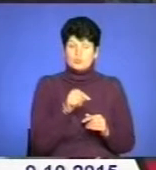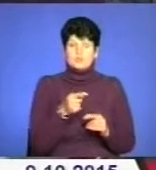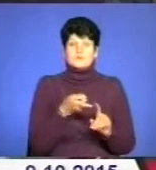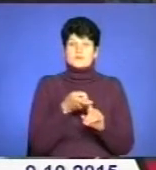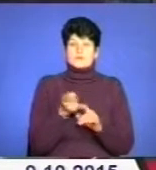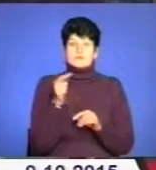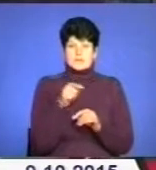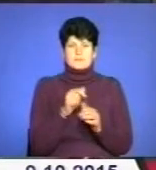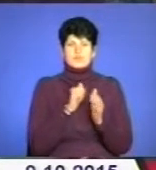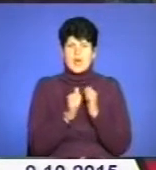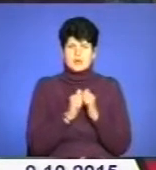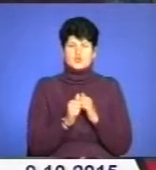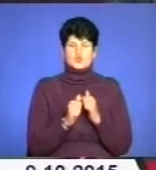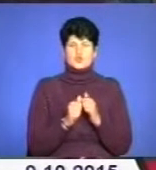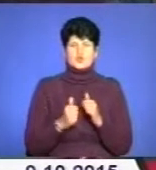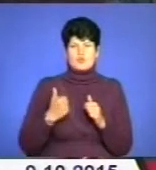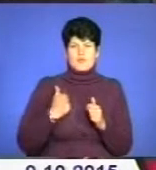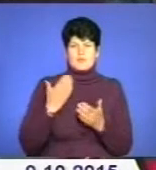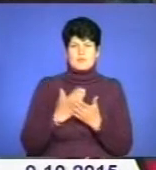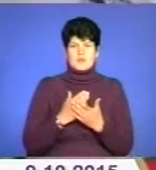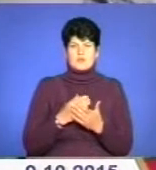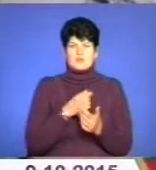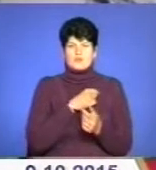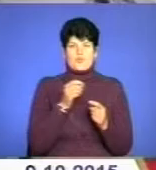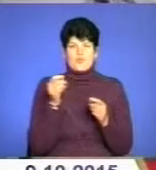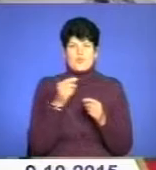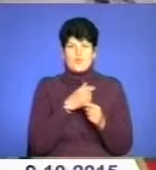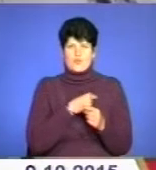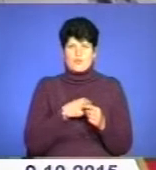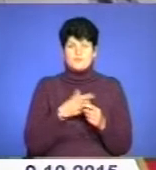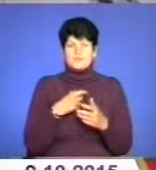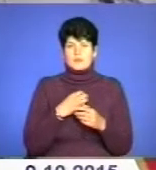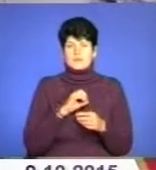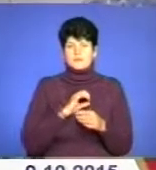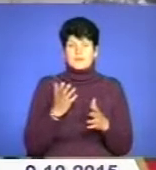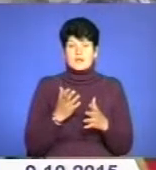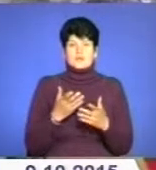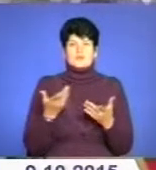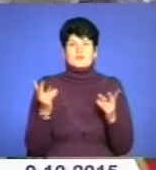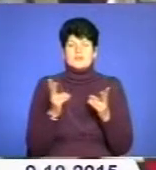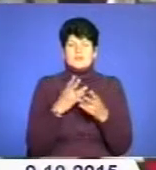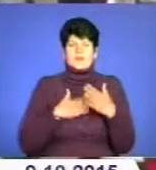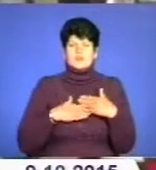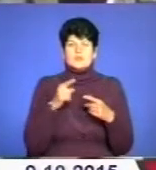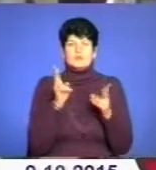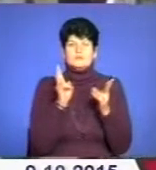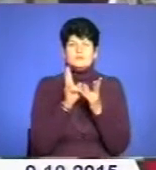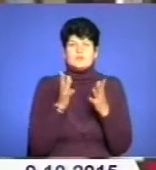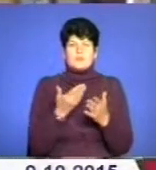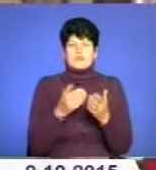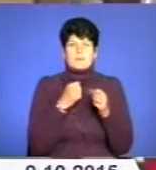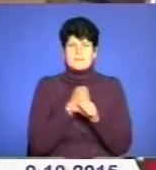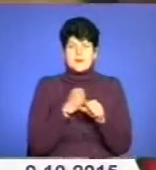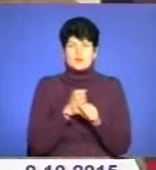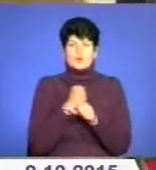часто солдати носять біля жетонів кулю. Волонтери радо зустрічають усіх, хто хоче долучитися до їхньої праці,